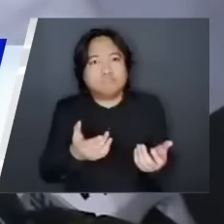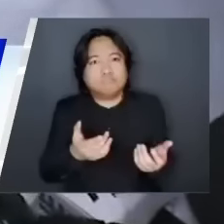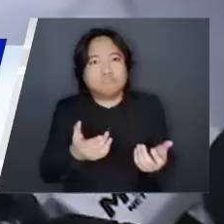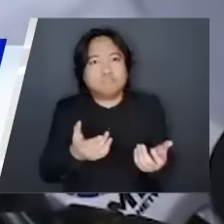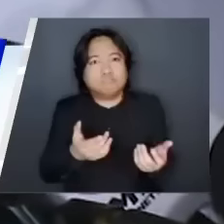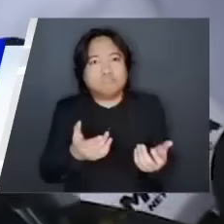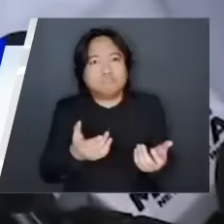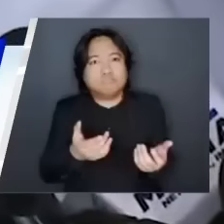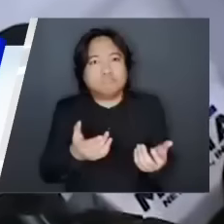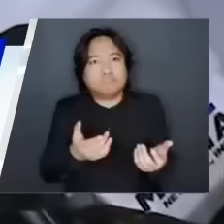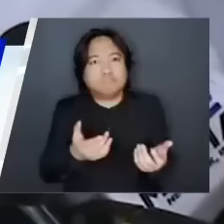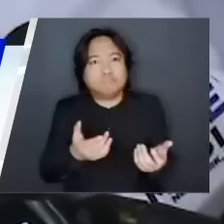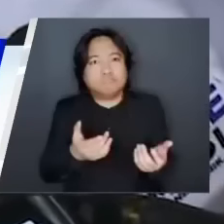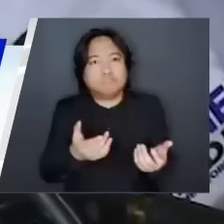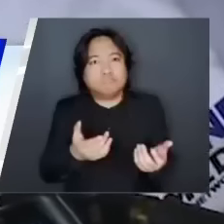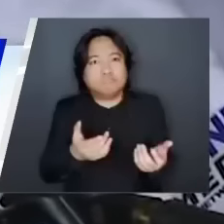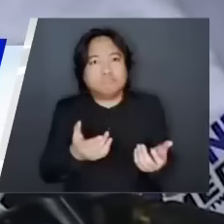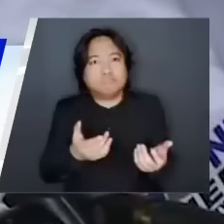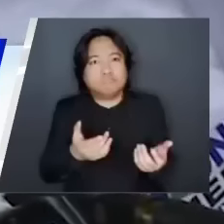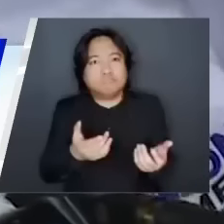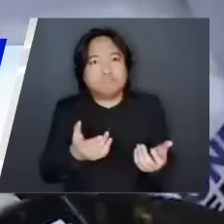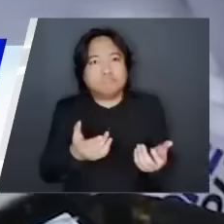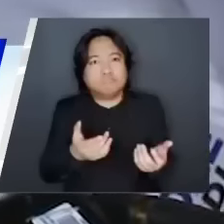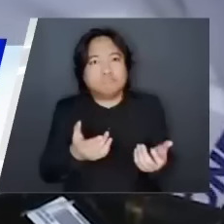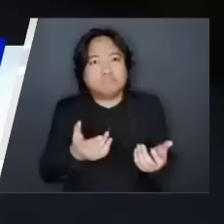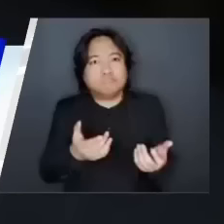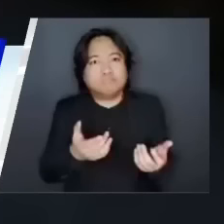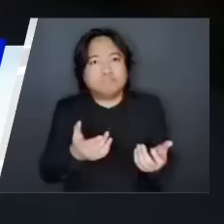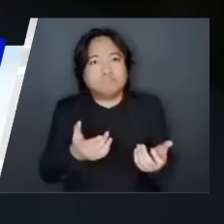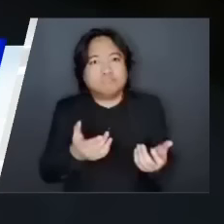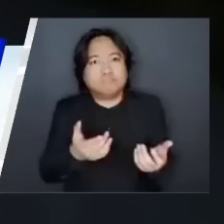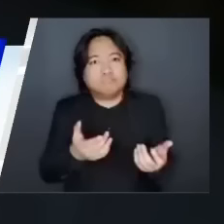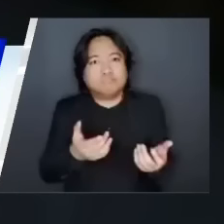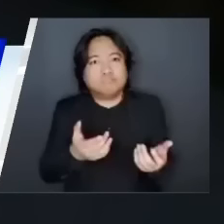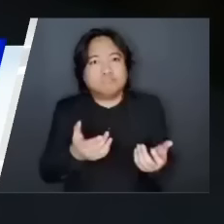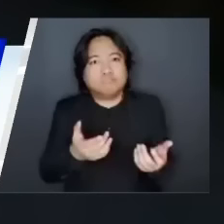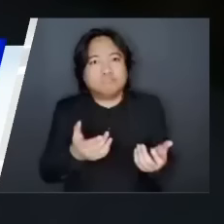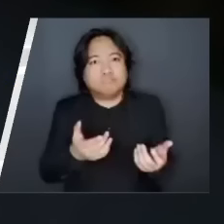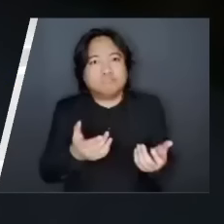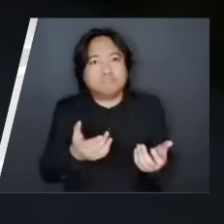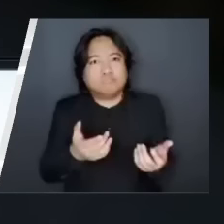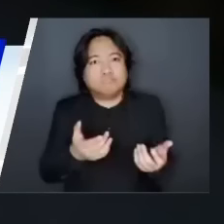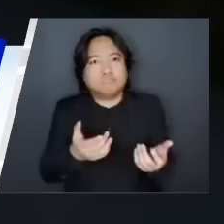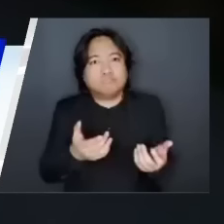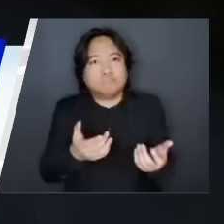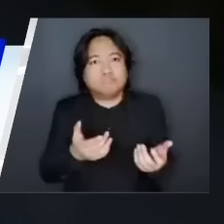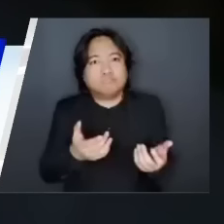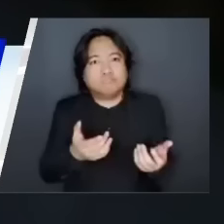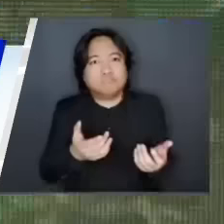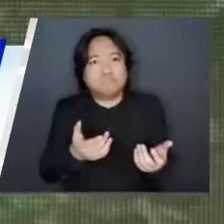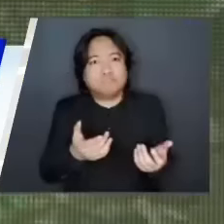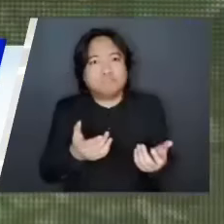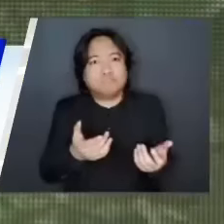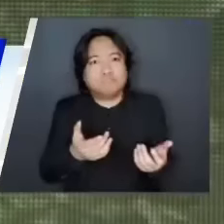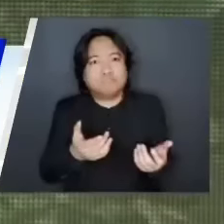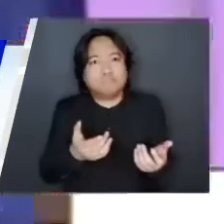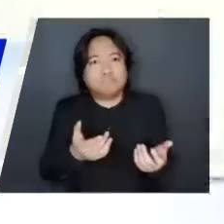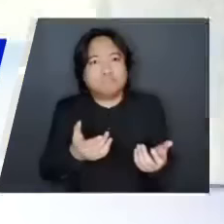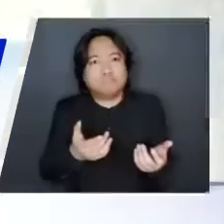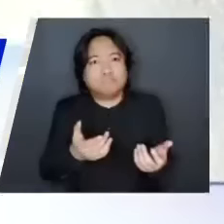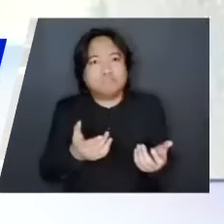kailangan natin tandaan. Kung hindi ngayon, kailan pa? Kaugnay naman sa umano'y pagbabanta ni VP Sara sa buhay ni na Pangulong